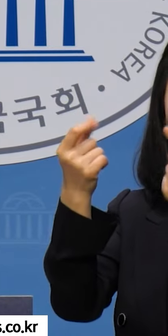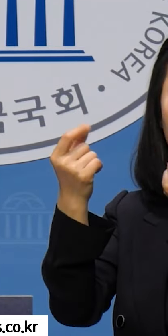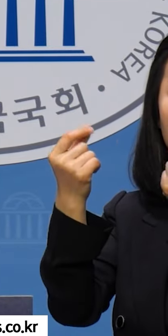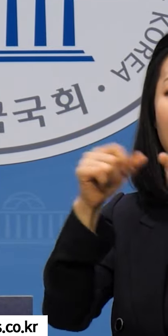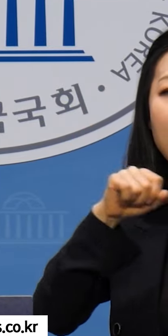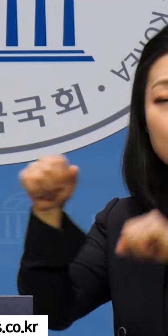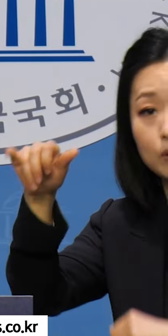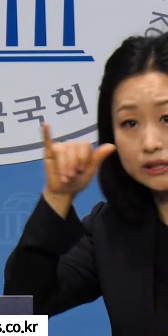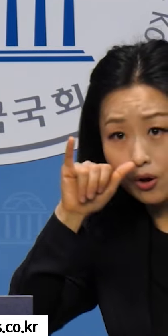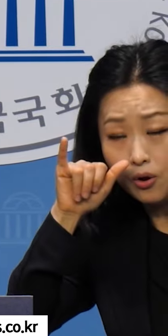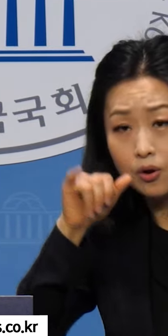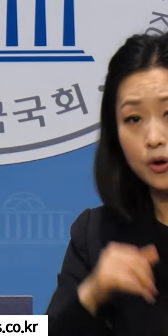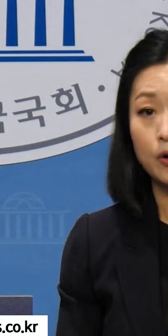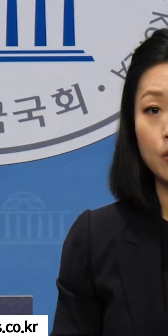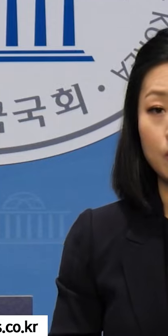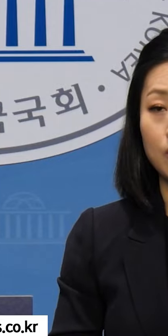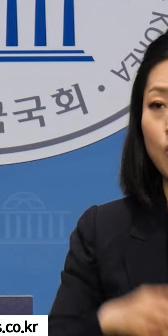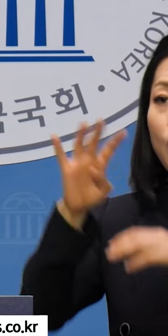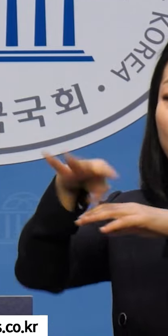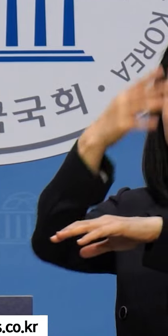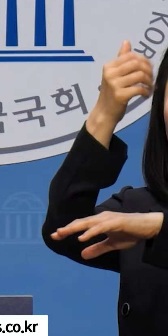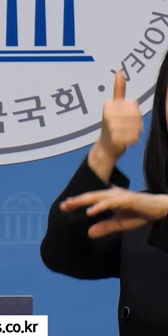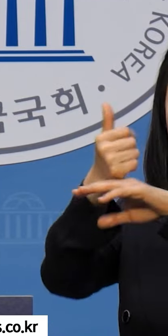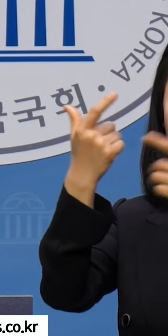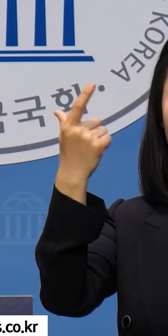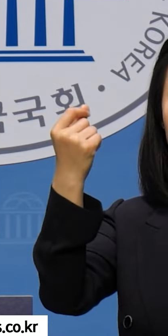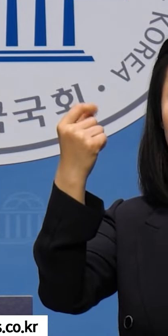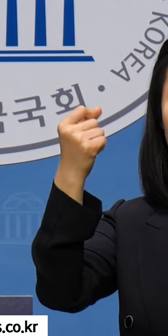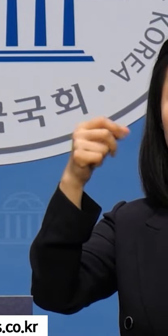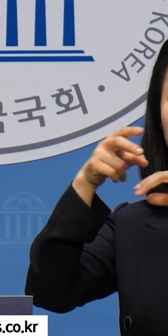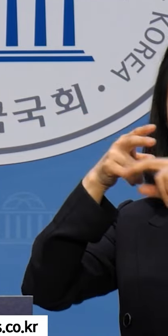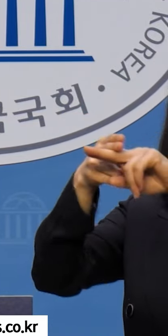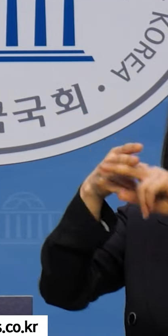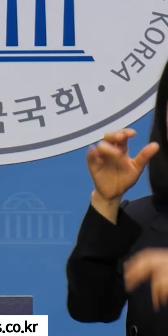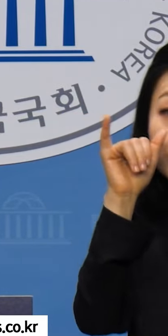행동합니다 심 경에는 왕처럼 군림하려